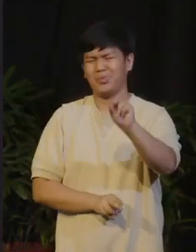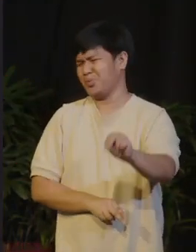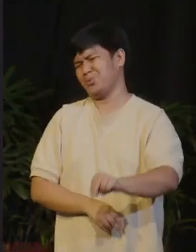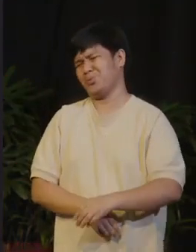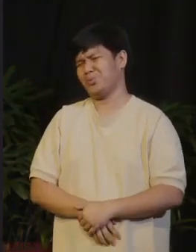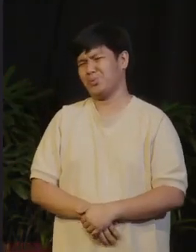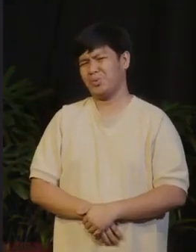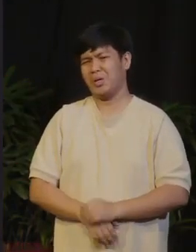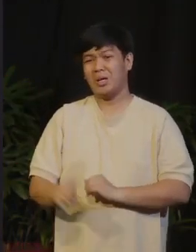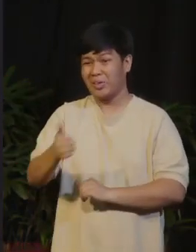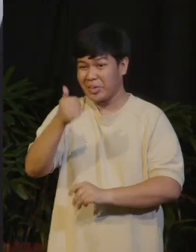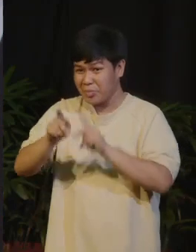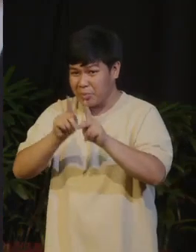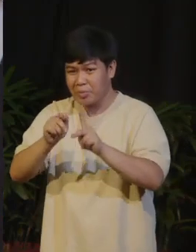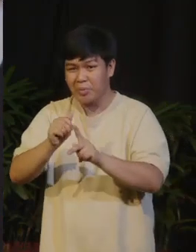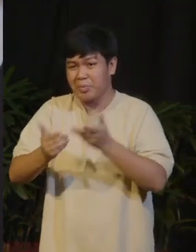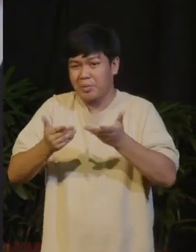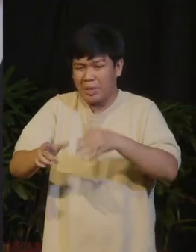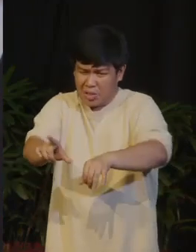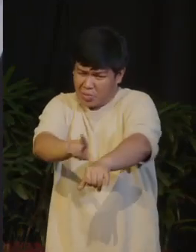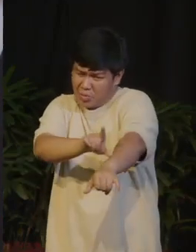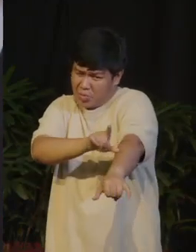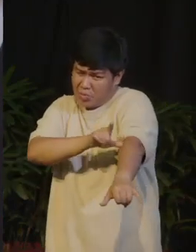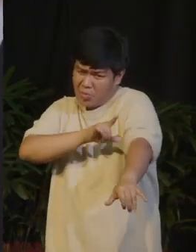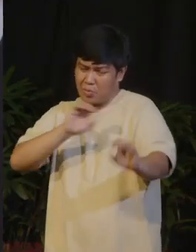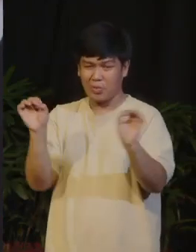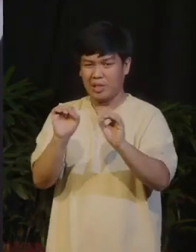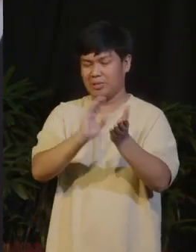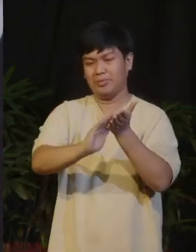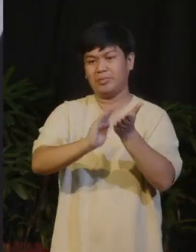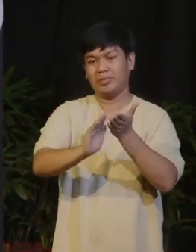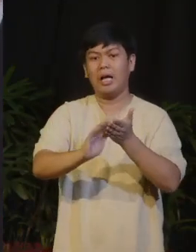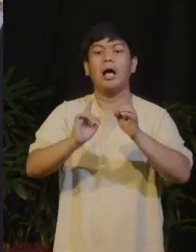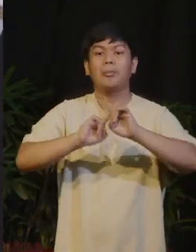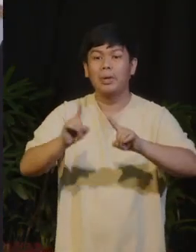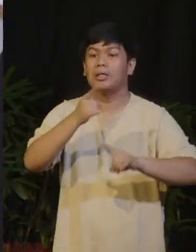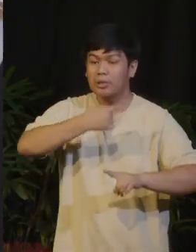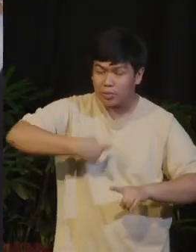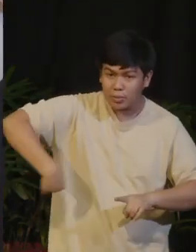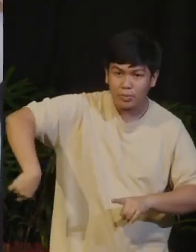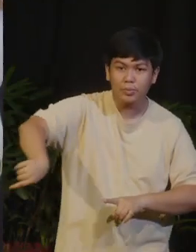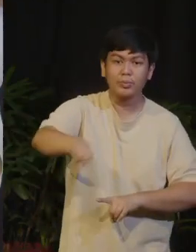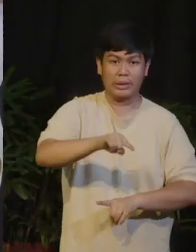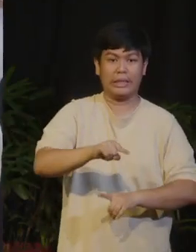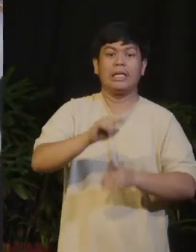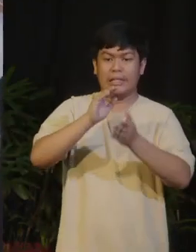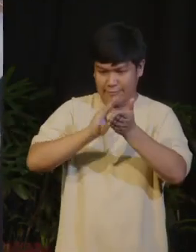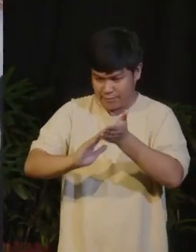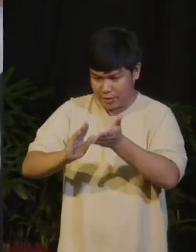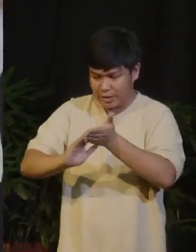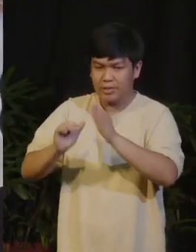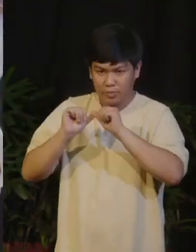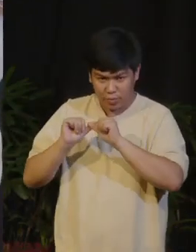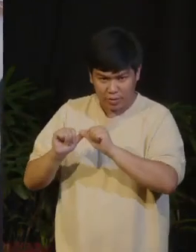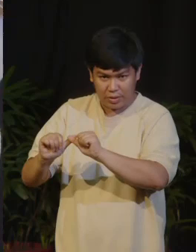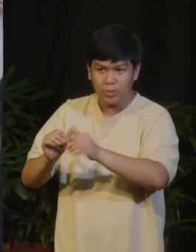madaling pinapapatawad ng iba. Pero ang ginagawa natin yun dahil ganoon ang ating Ama na nasa